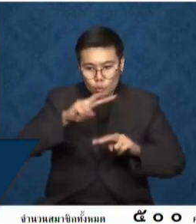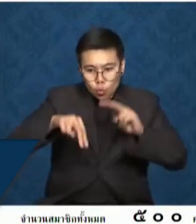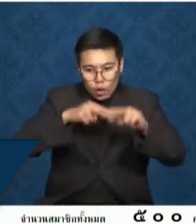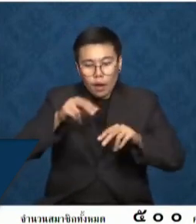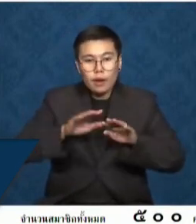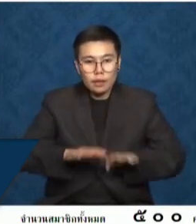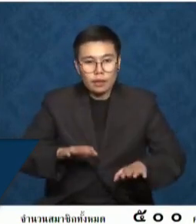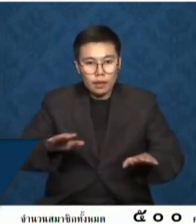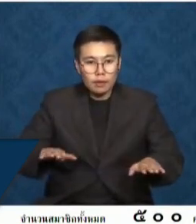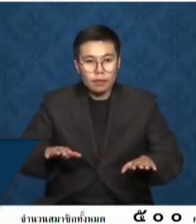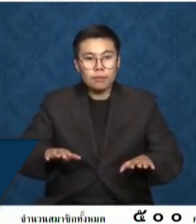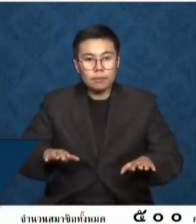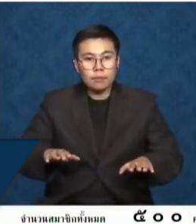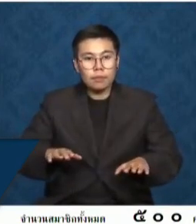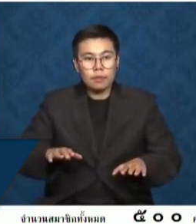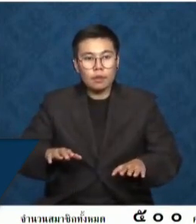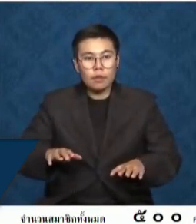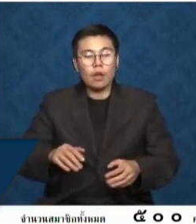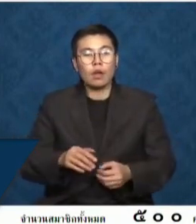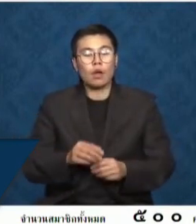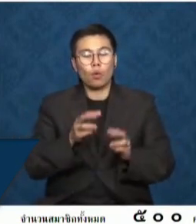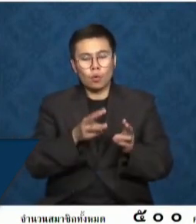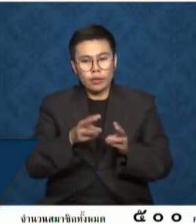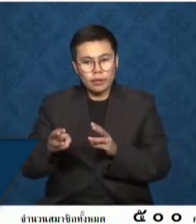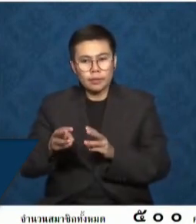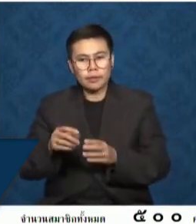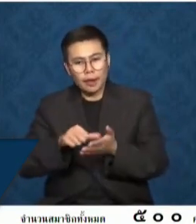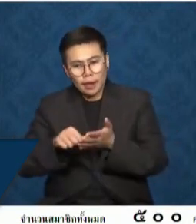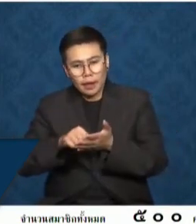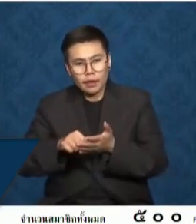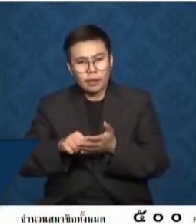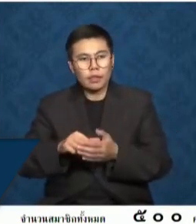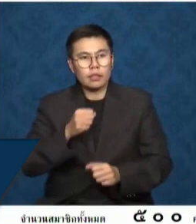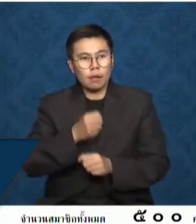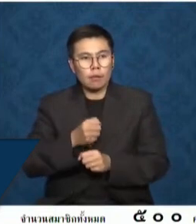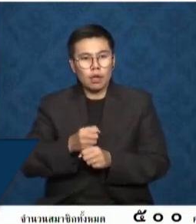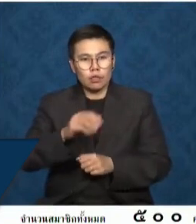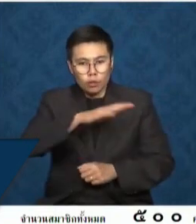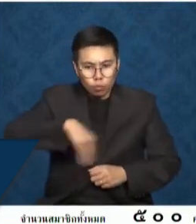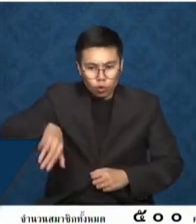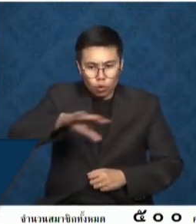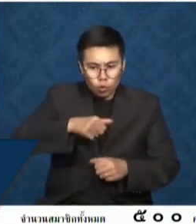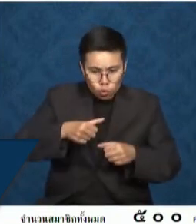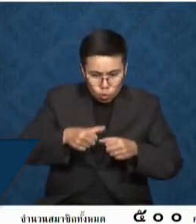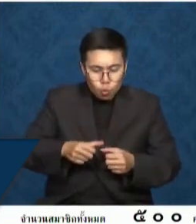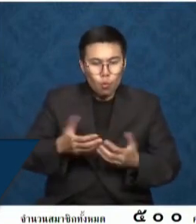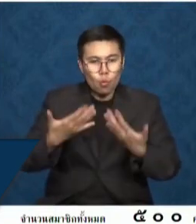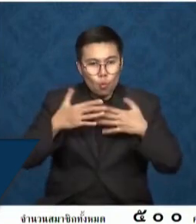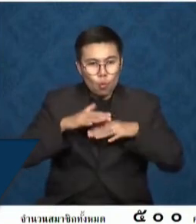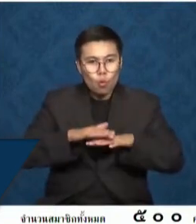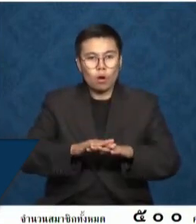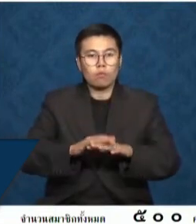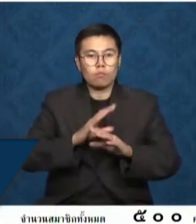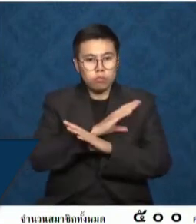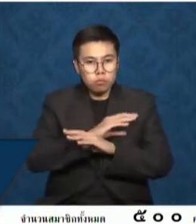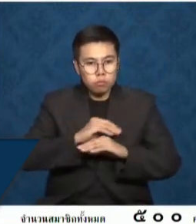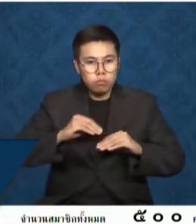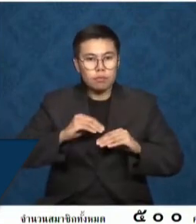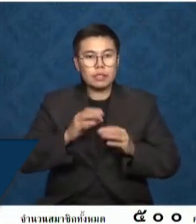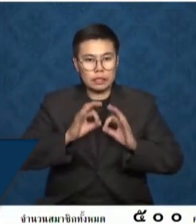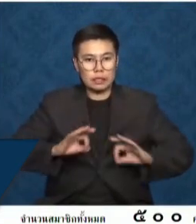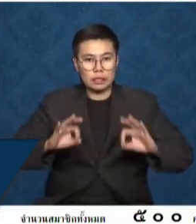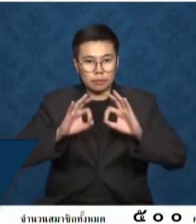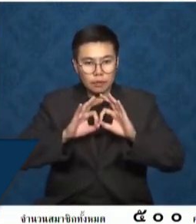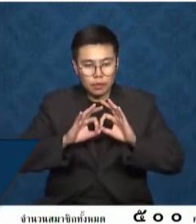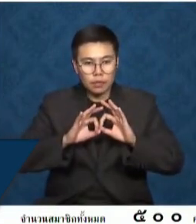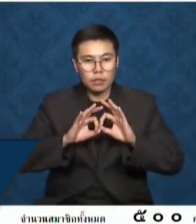ค่ะไม่ใช่แนวทางของการเปลี่ยนแปลงการสร้างบรรยากาศเพื่อให้ทุกคนอยู่ร่วมกันคือปัจจัยที่สำคัญที่สุดที่เราจะหลุด